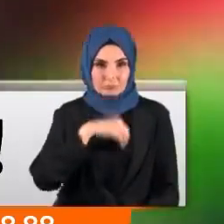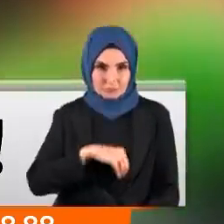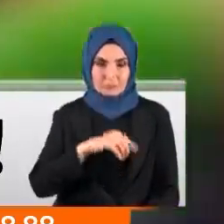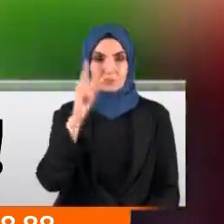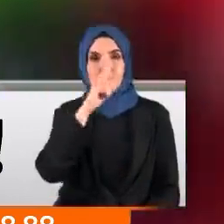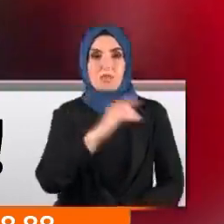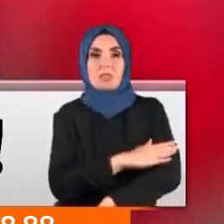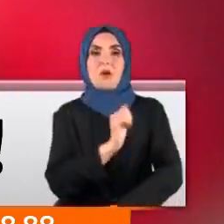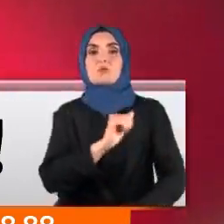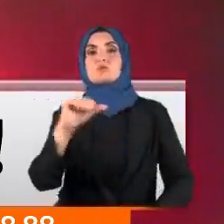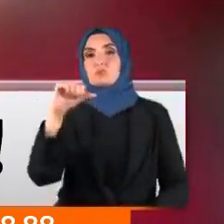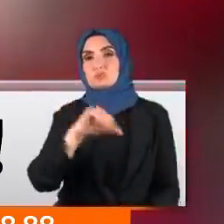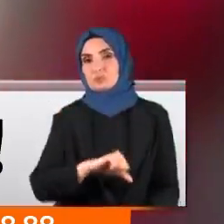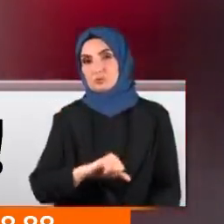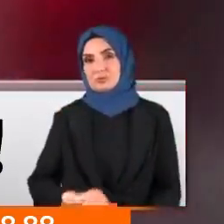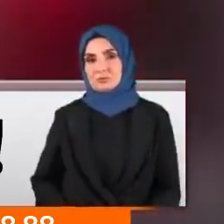düşmüştü. Hey!